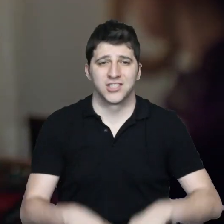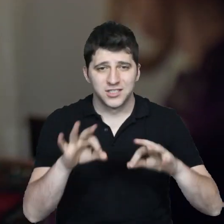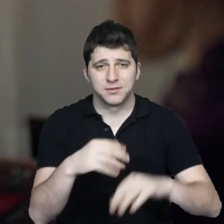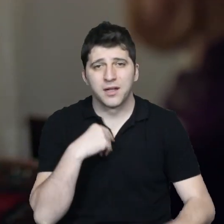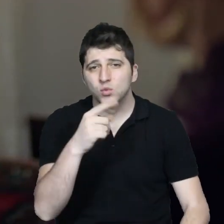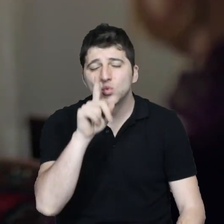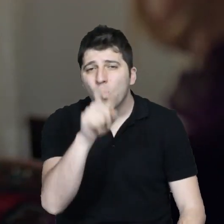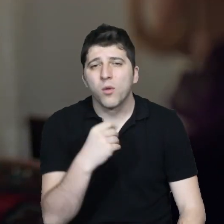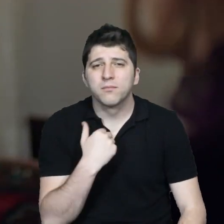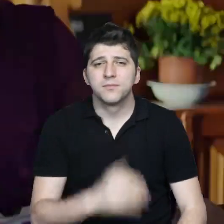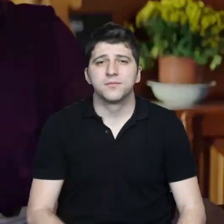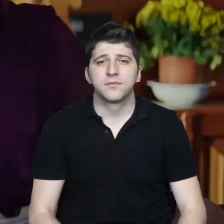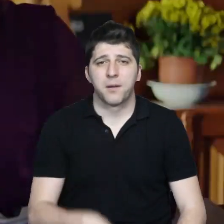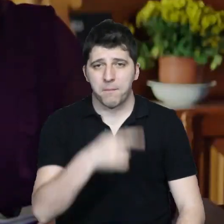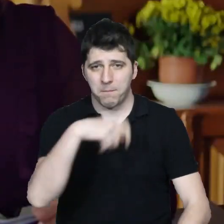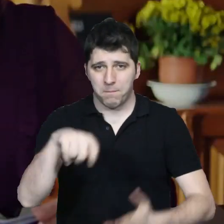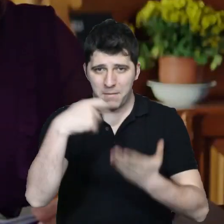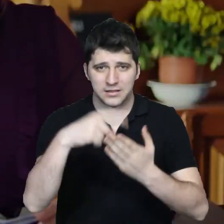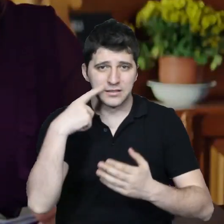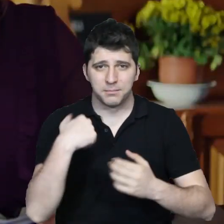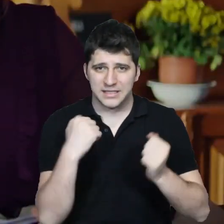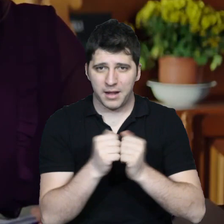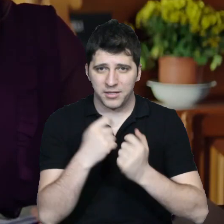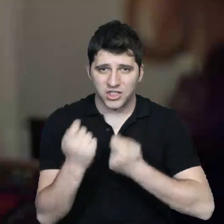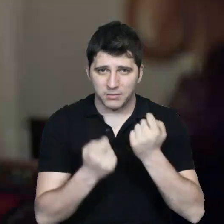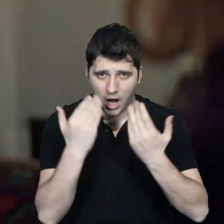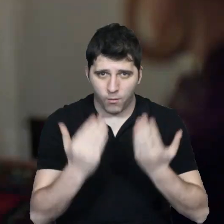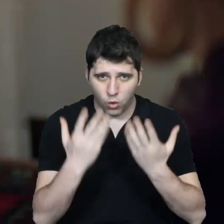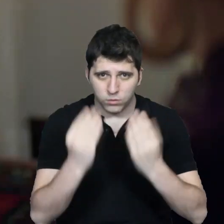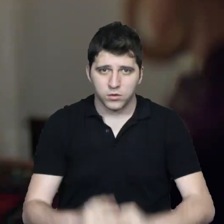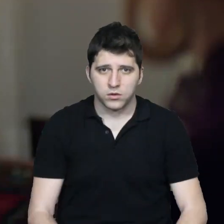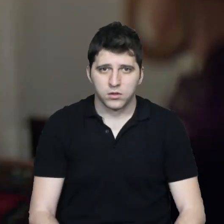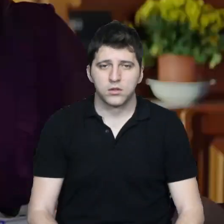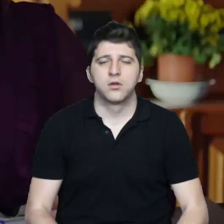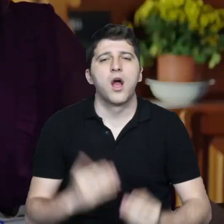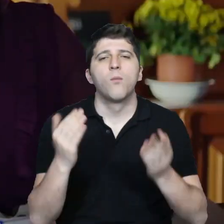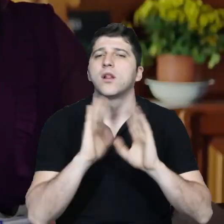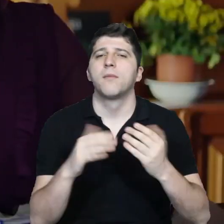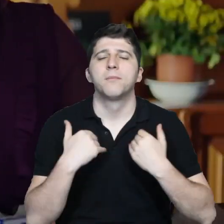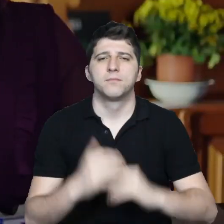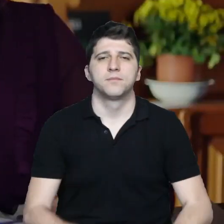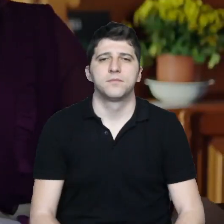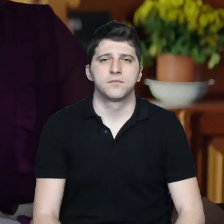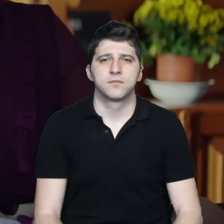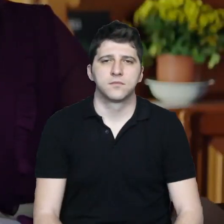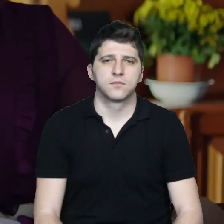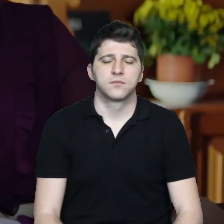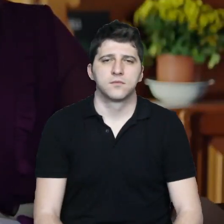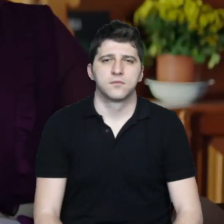ben de sana soruyorum. Maaş karşılığında bizimle çalışmayı kabul eder misin? Edemem.